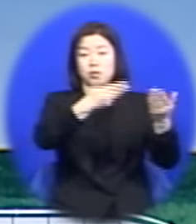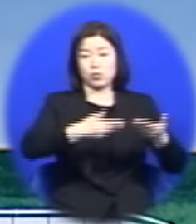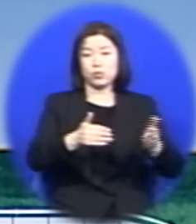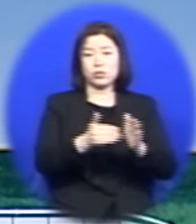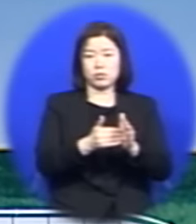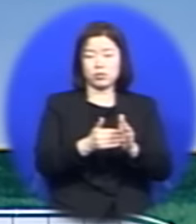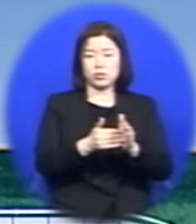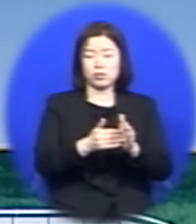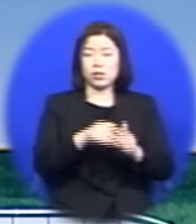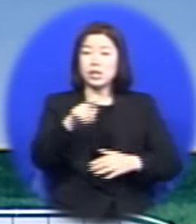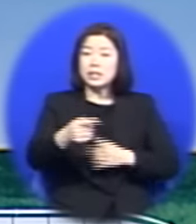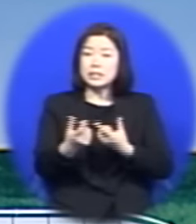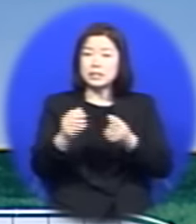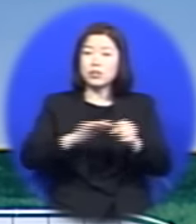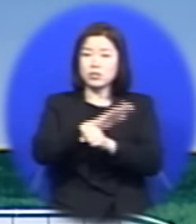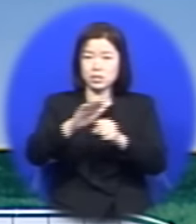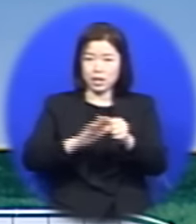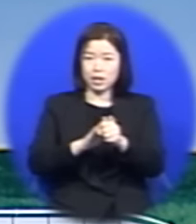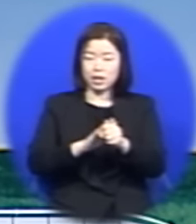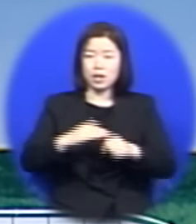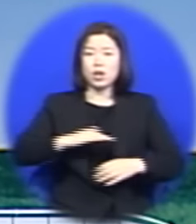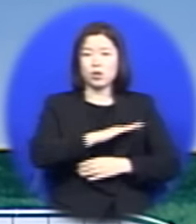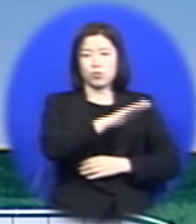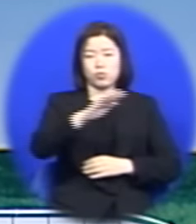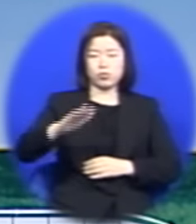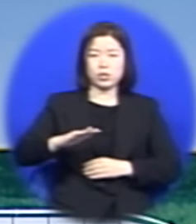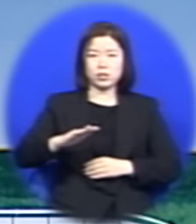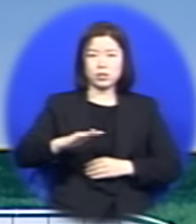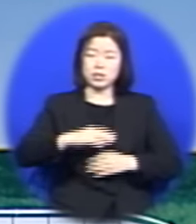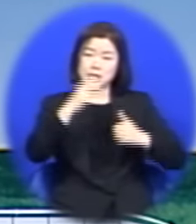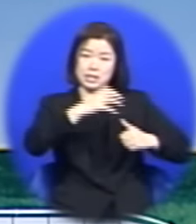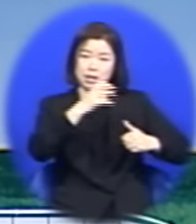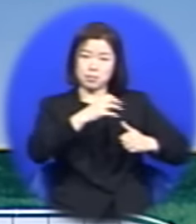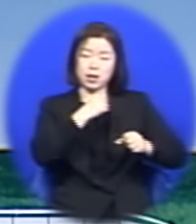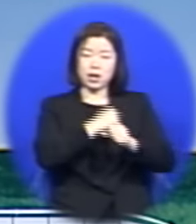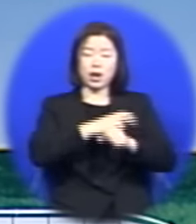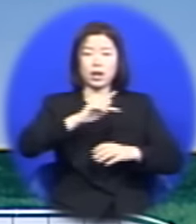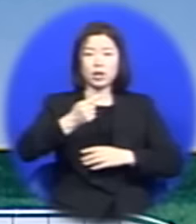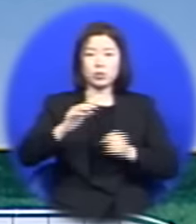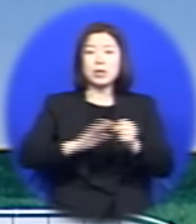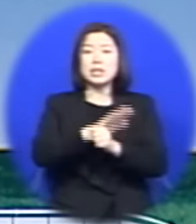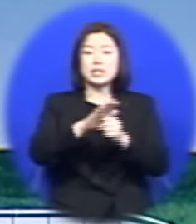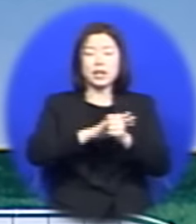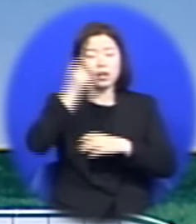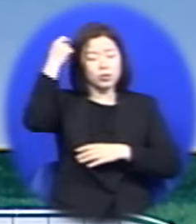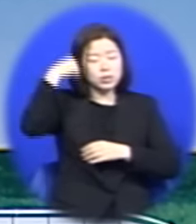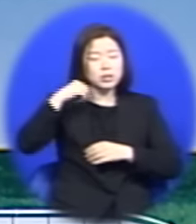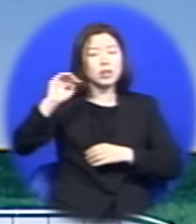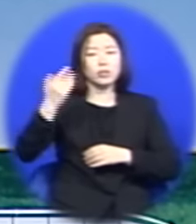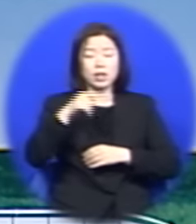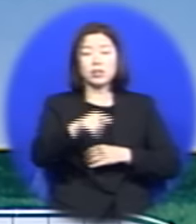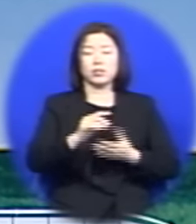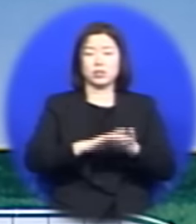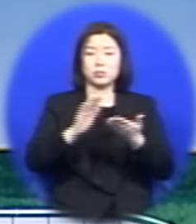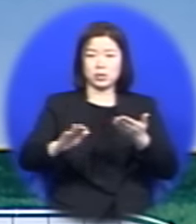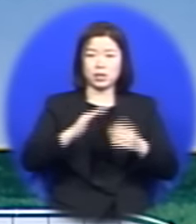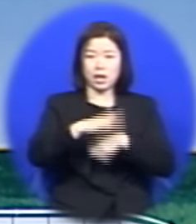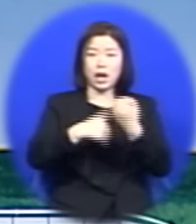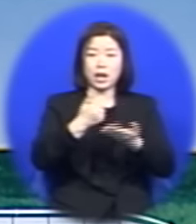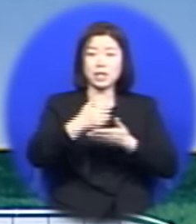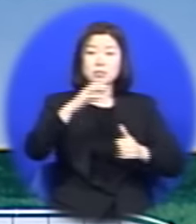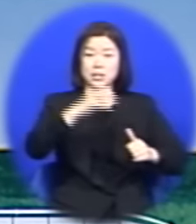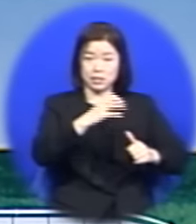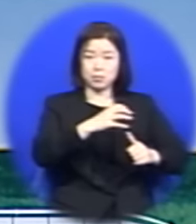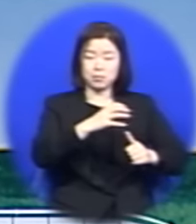삼아주셨잖아요. 그런 사랑이 우리를 책망해도 사랑으로 느끼게 되는 겁니다. 하나님의